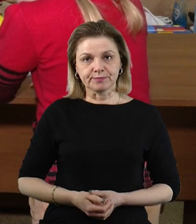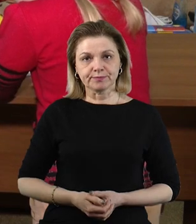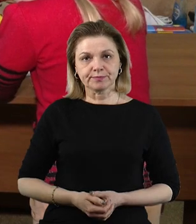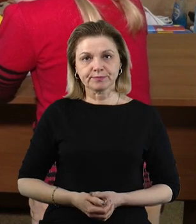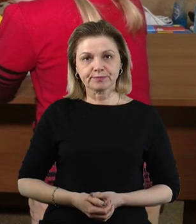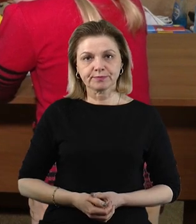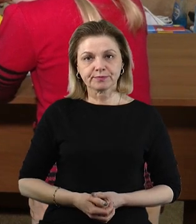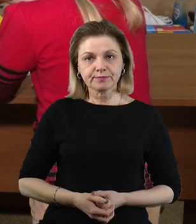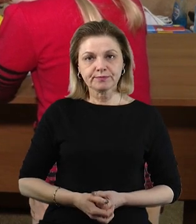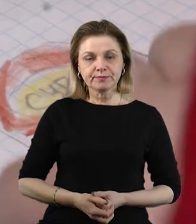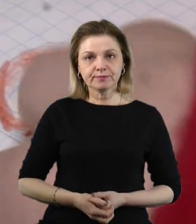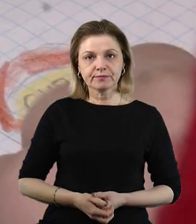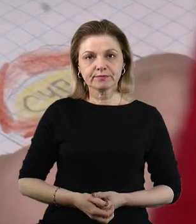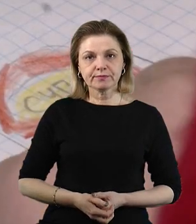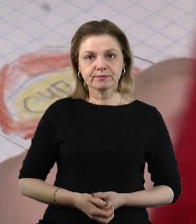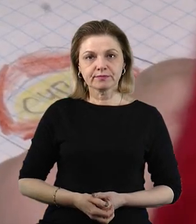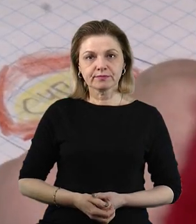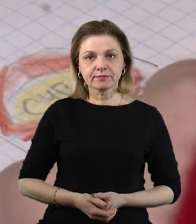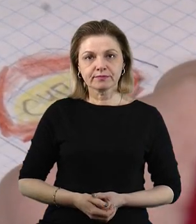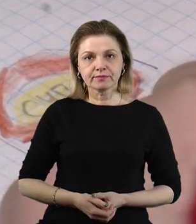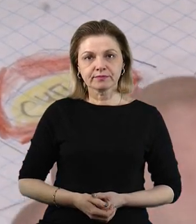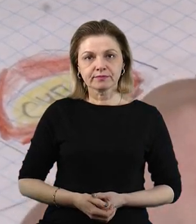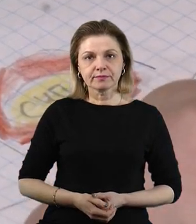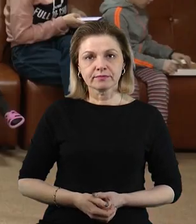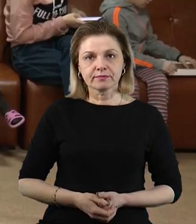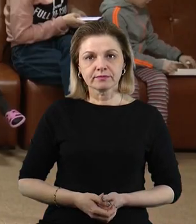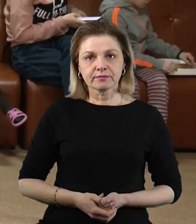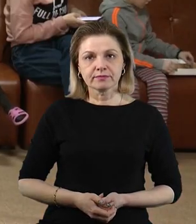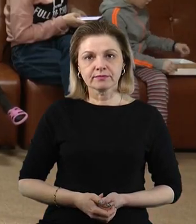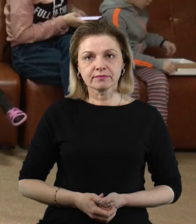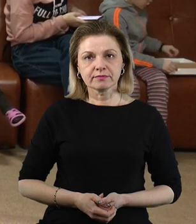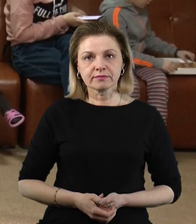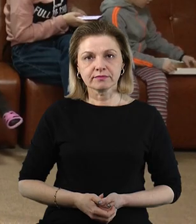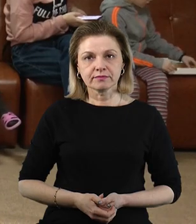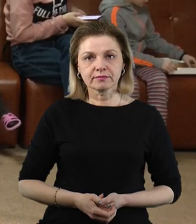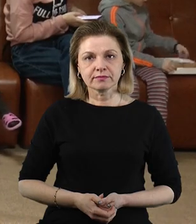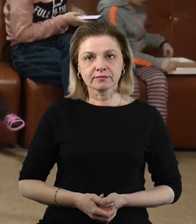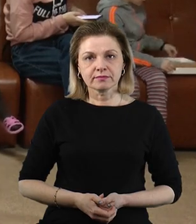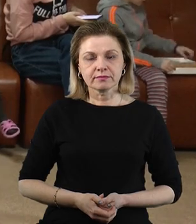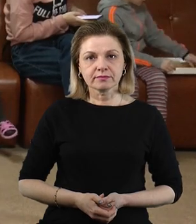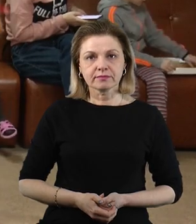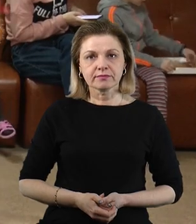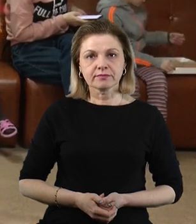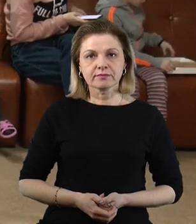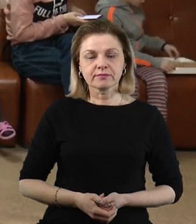Єлизавета кроти колена земляна Юрій Руденко Влада Колодій Олексій мовсисян суспільне новини